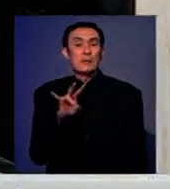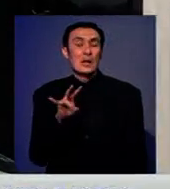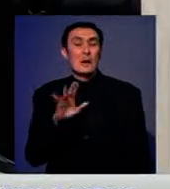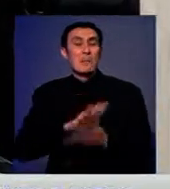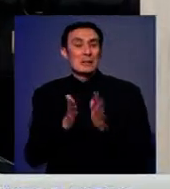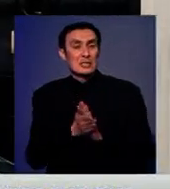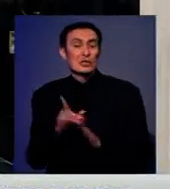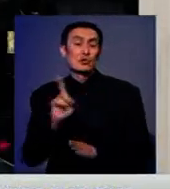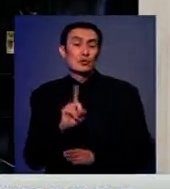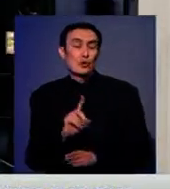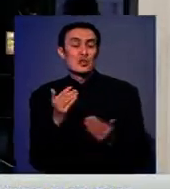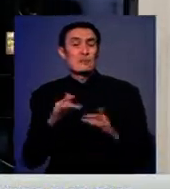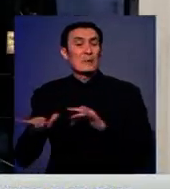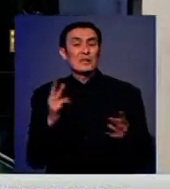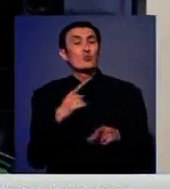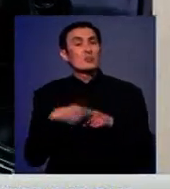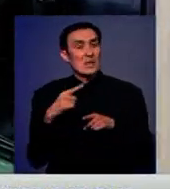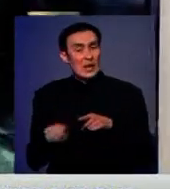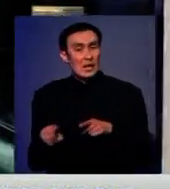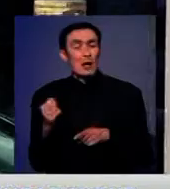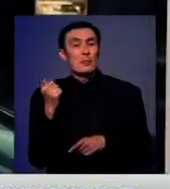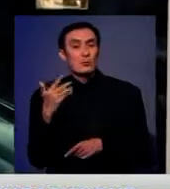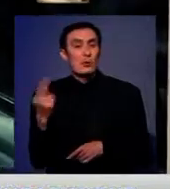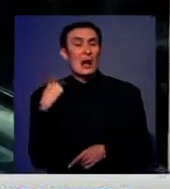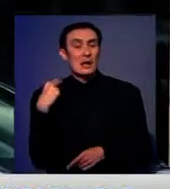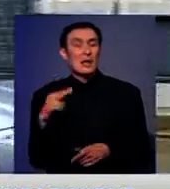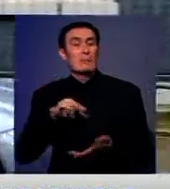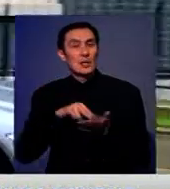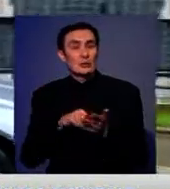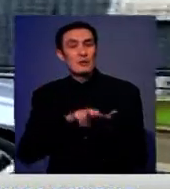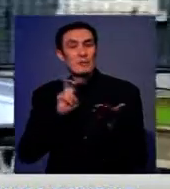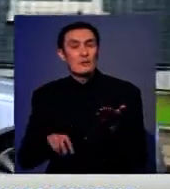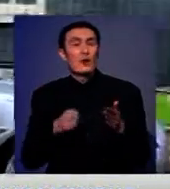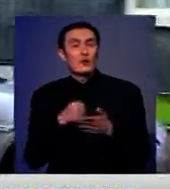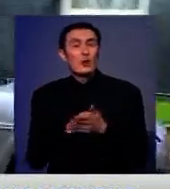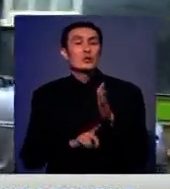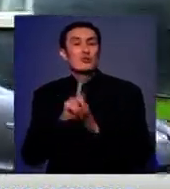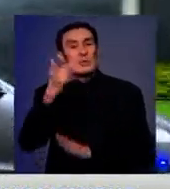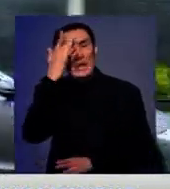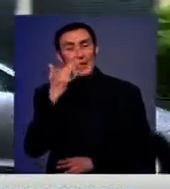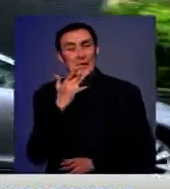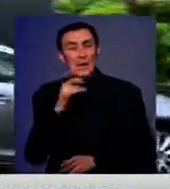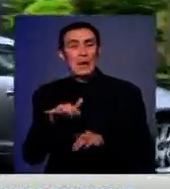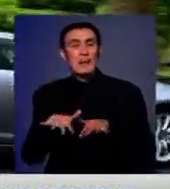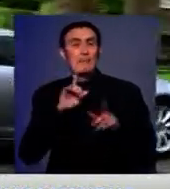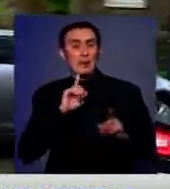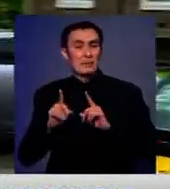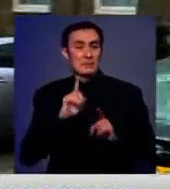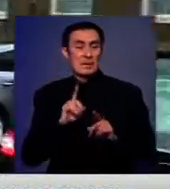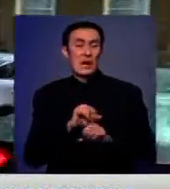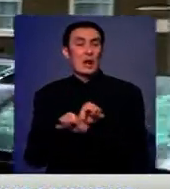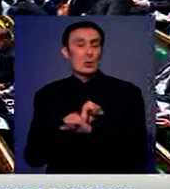сторон такова, что процесс нужно ускорить, поскольку Великобритания собирается покинуть ЕС до наступления летних парламентских каникул. Я